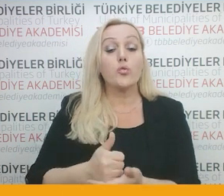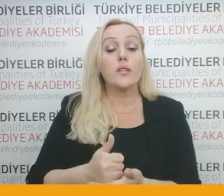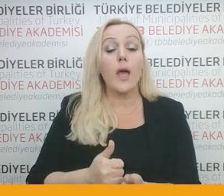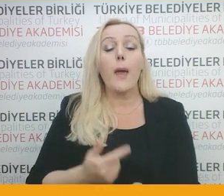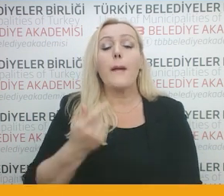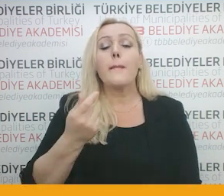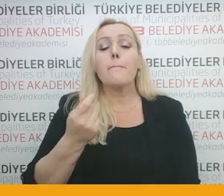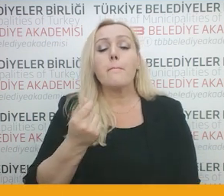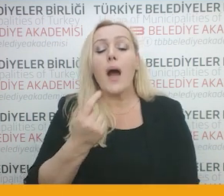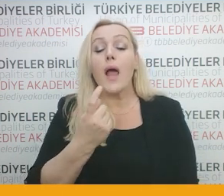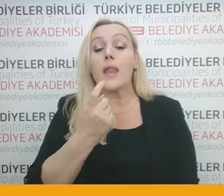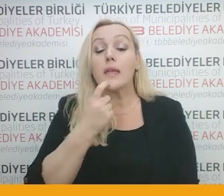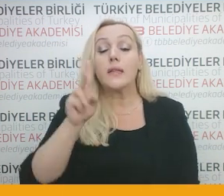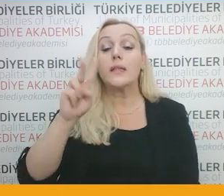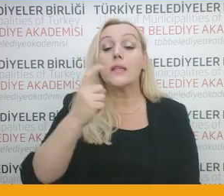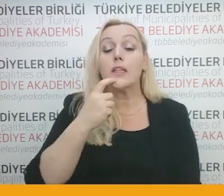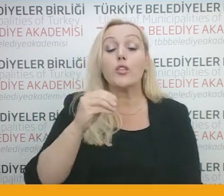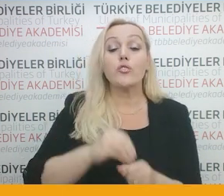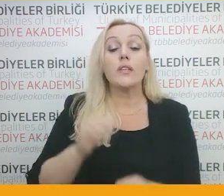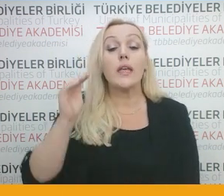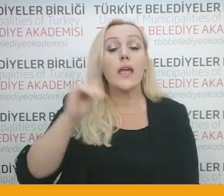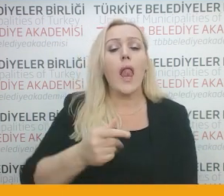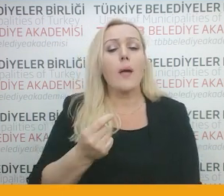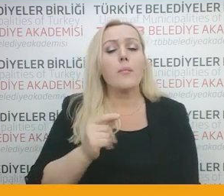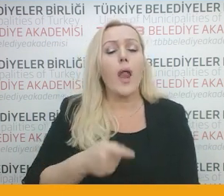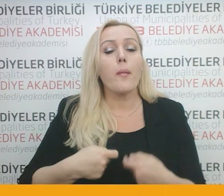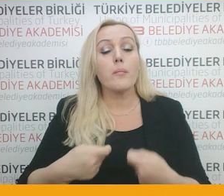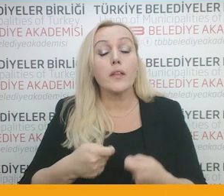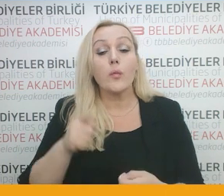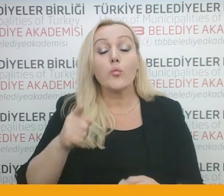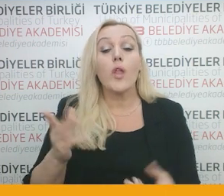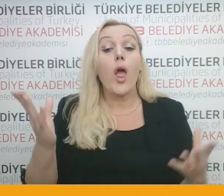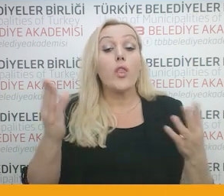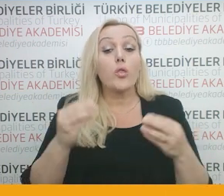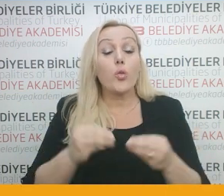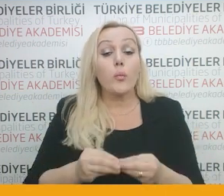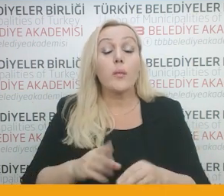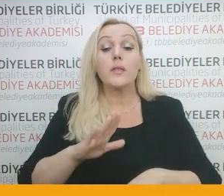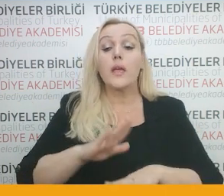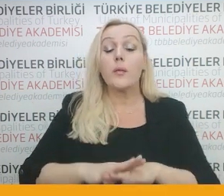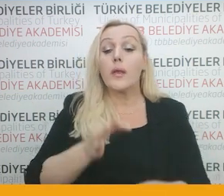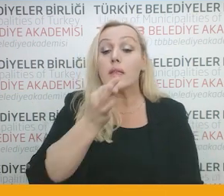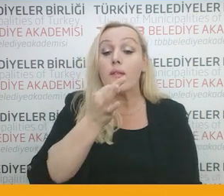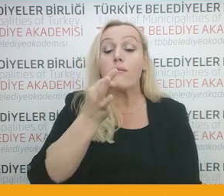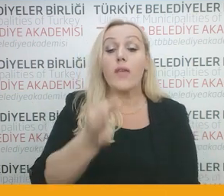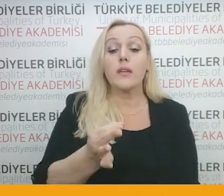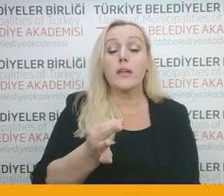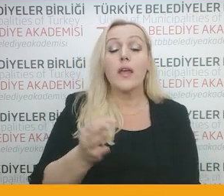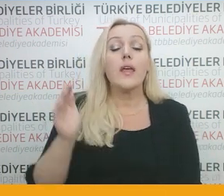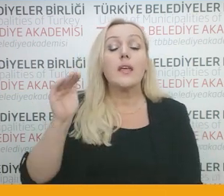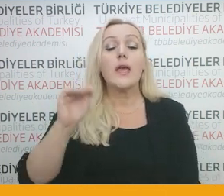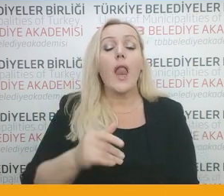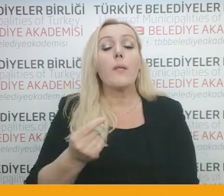yıl ve izleyen 2 yıl içindeki gelir ve gider tahminlerini gösterir. Gelirlerin toplanmasına, harcamaların yapılmasına izin verir.